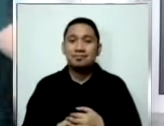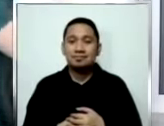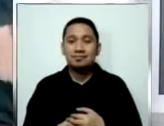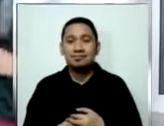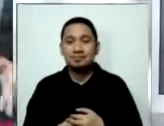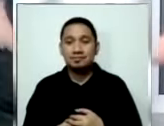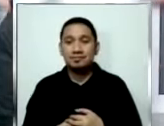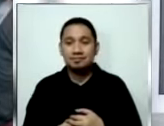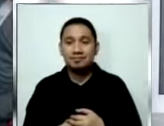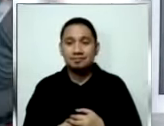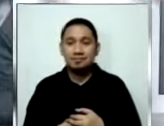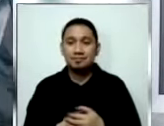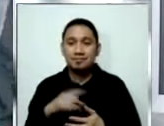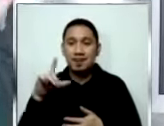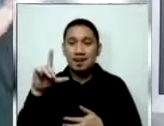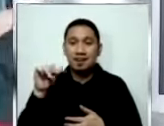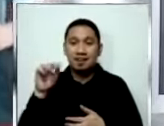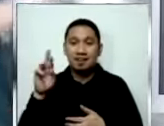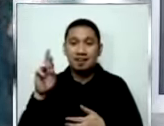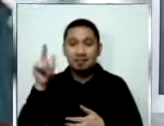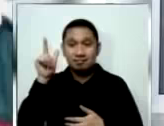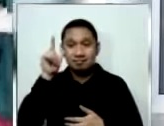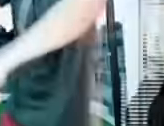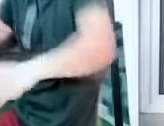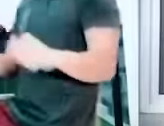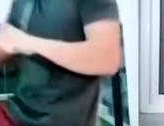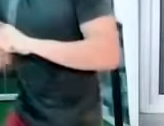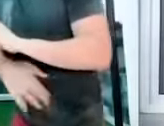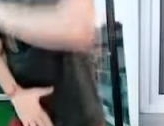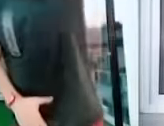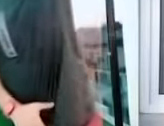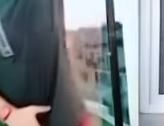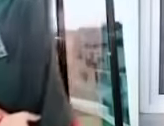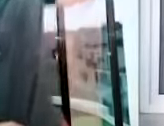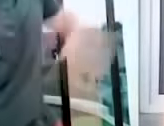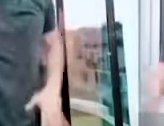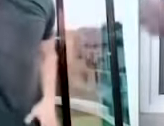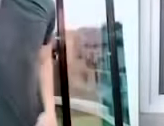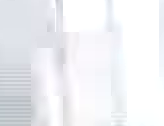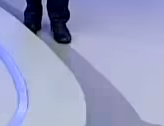Lars Santiago, updated sa showbiz happening.